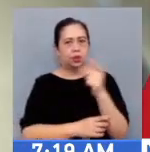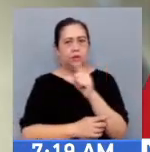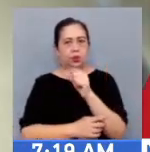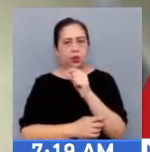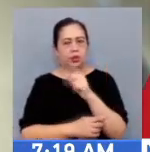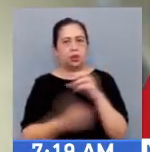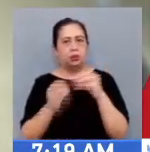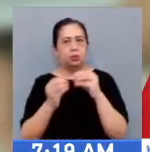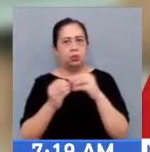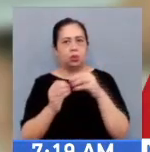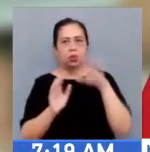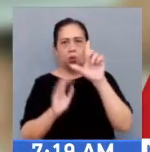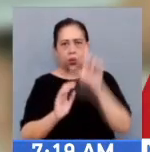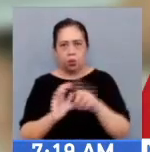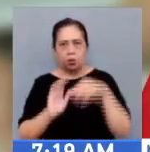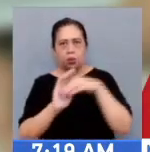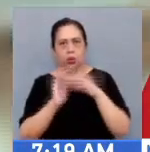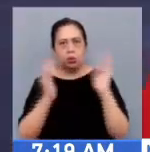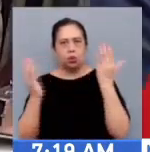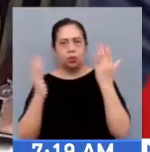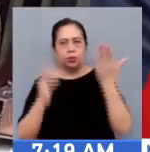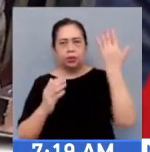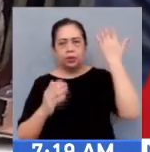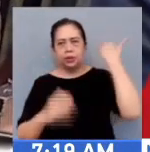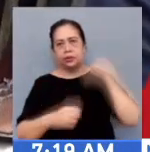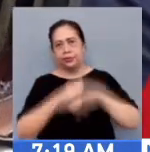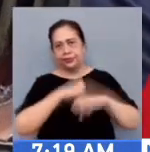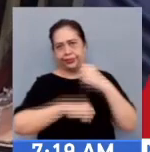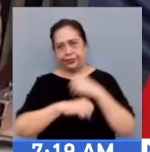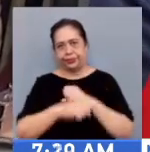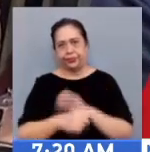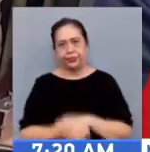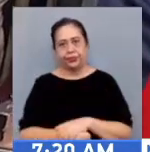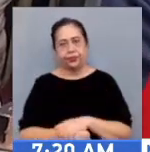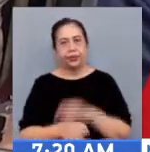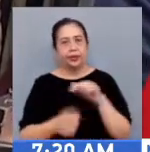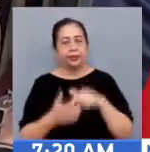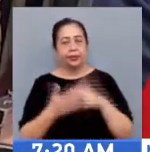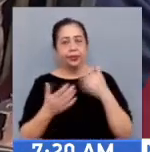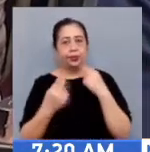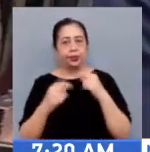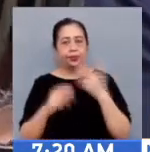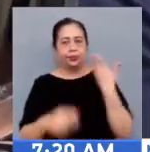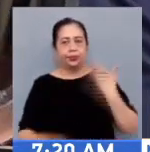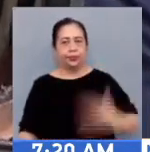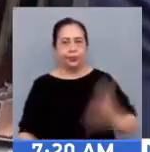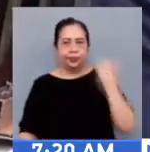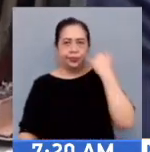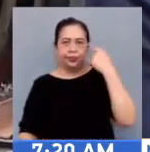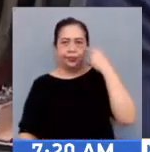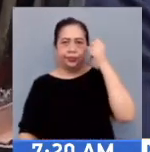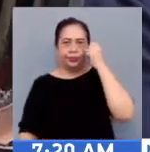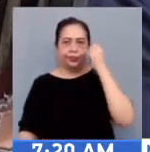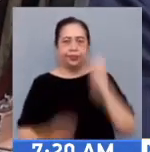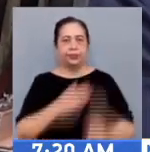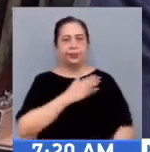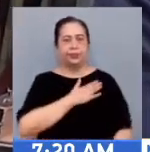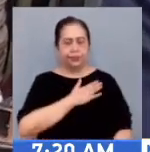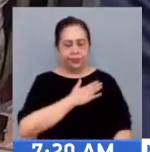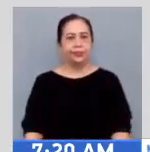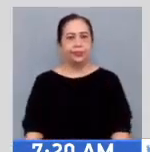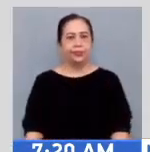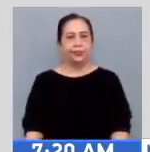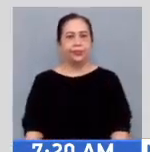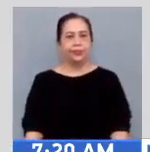bumaba kumpara noong mga nakaraang taon. Ito ang unang balita, JP Soriano, buong puso para sa